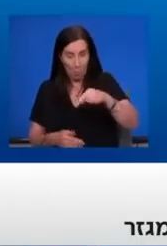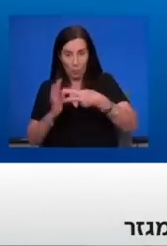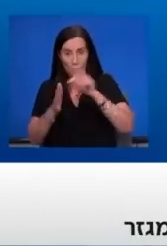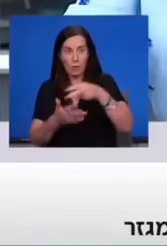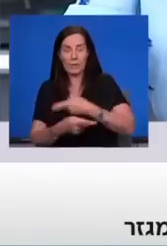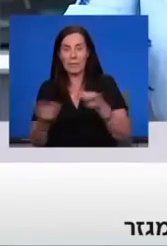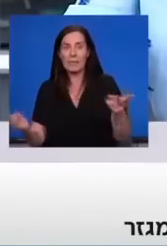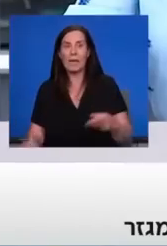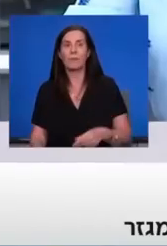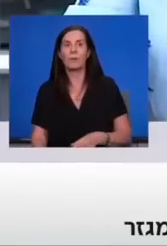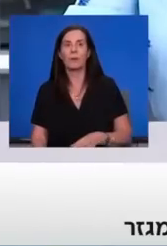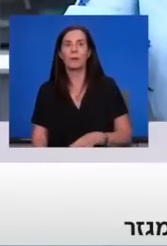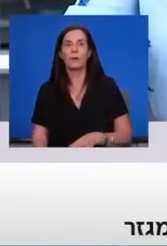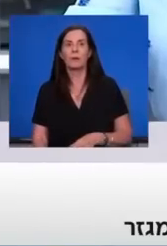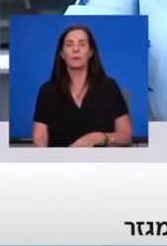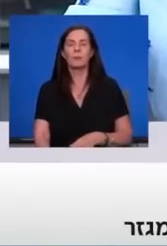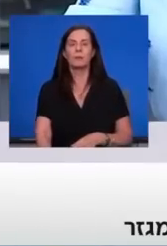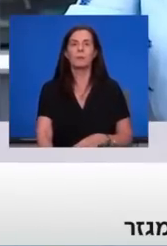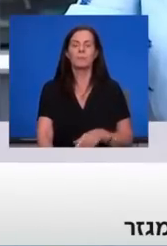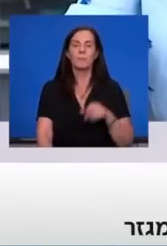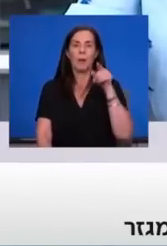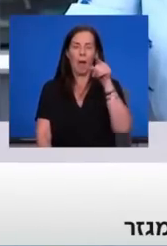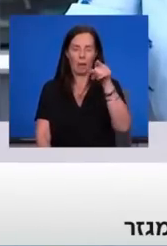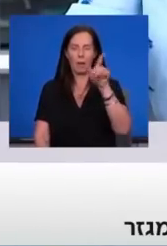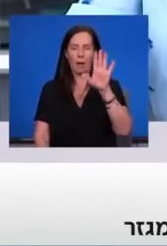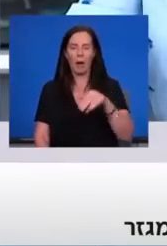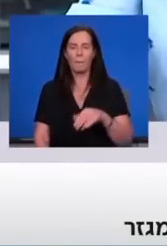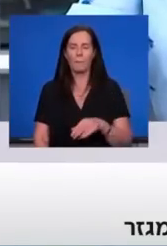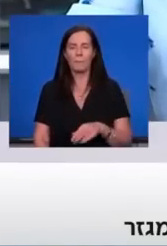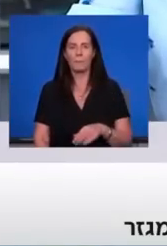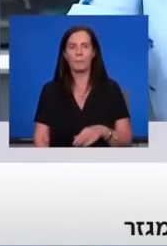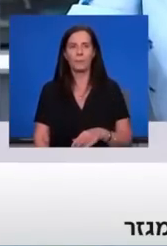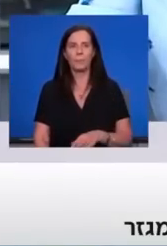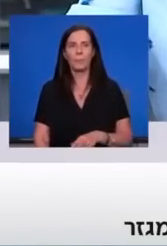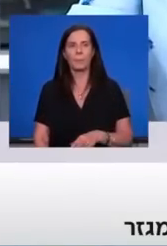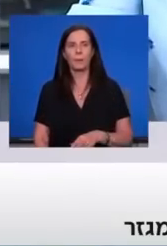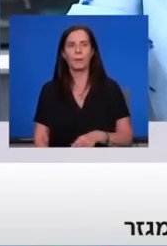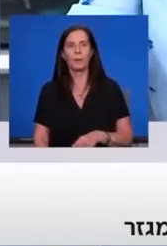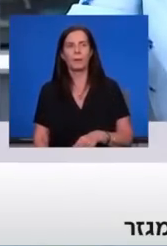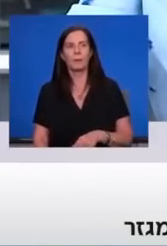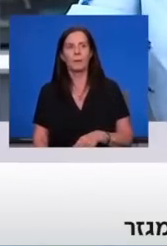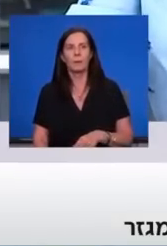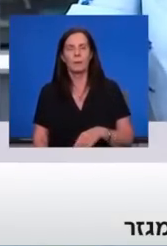סולימן מסווד, אתה מצטרף אלינו, שלום לך. גם ראש הממשלה